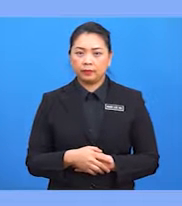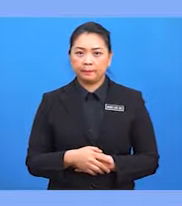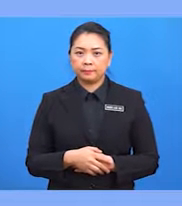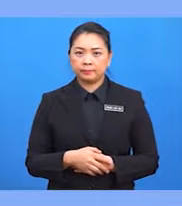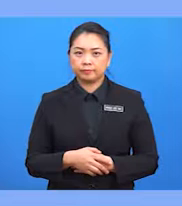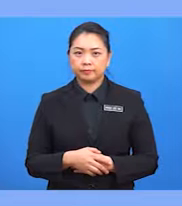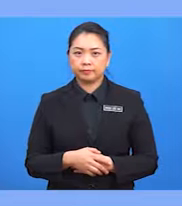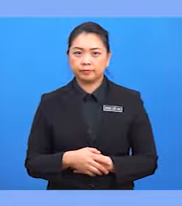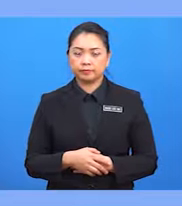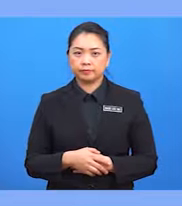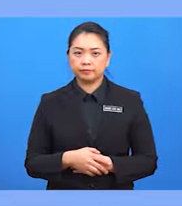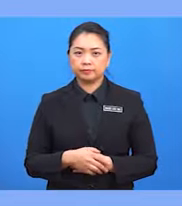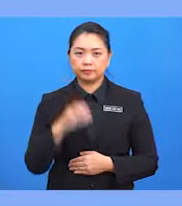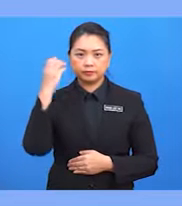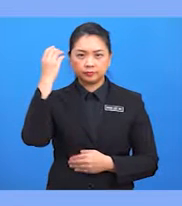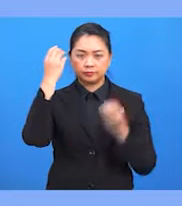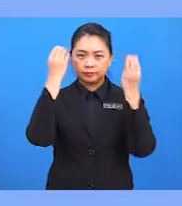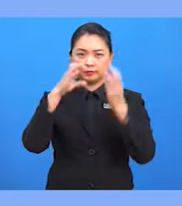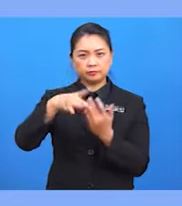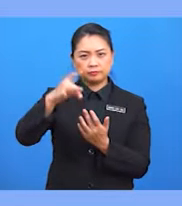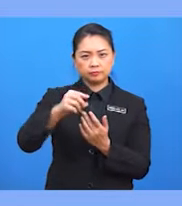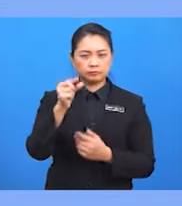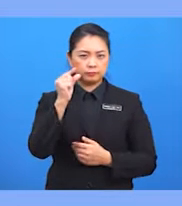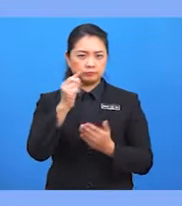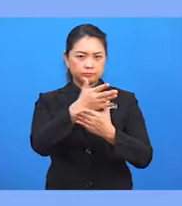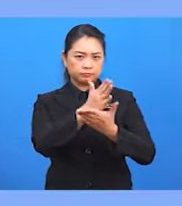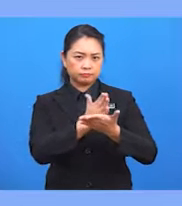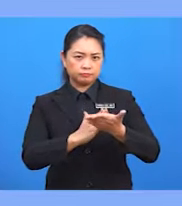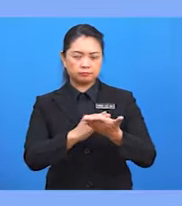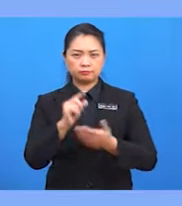Saya hanya memilih sebahagian sahaja daripada percikan awal.